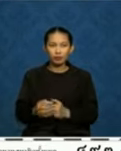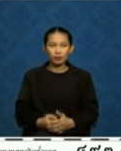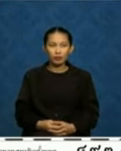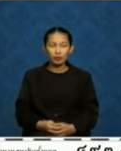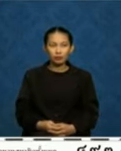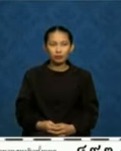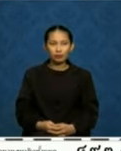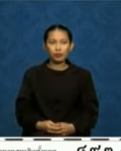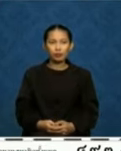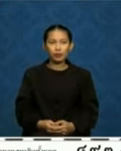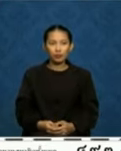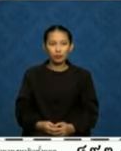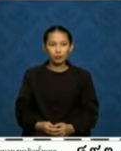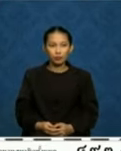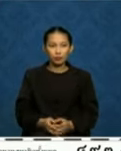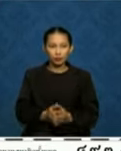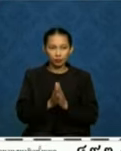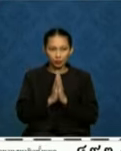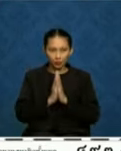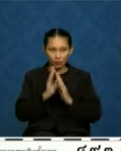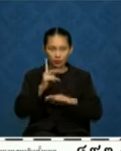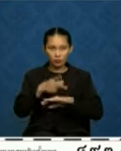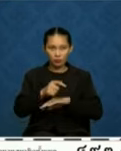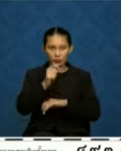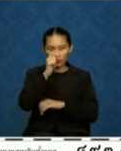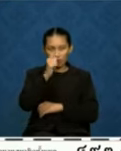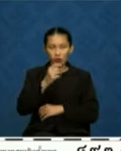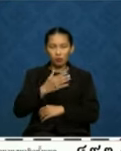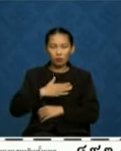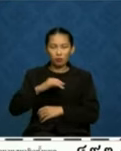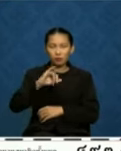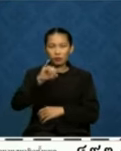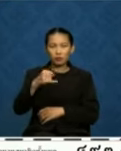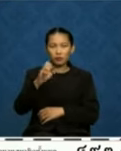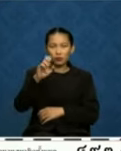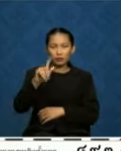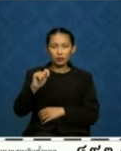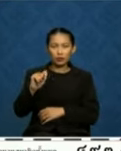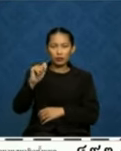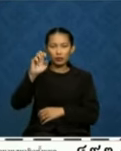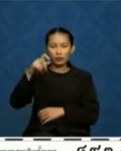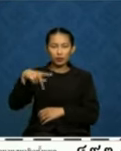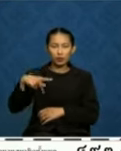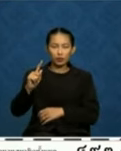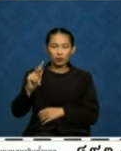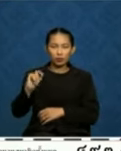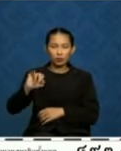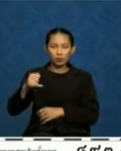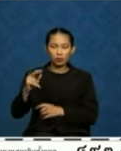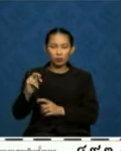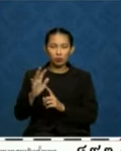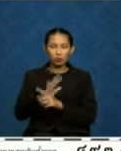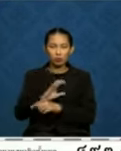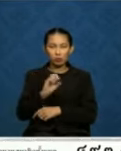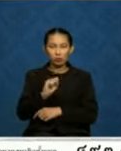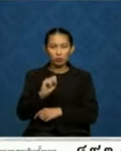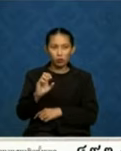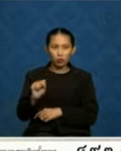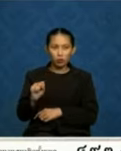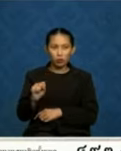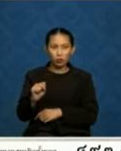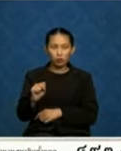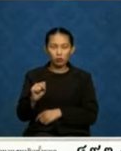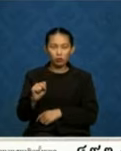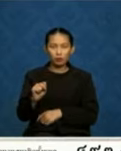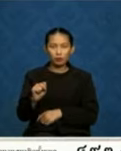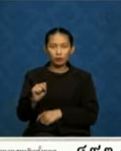กราบเรียนท่านประธานที่เคารพครับกับผมนายจิตติพจน์วิริยโรจน์สมาชิกสภาผู้แทนราษฎรแบบบัญชีราย